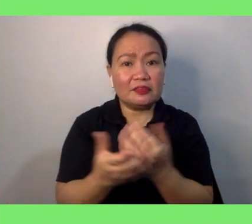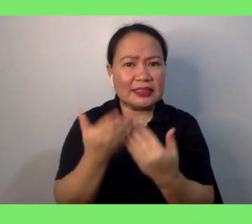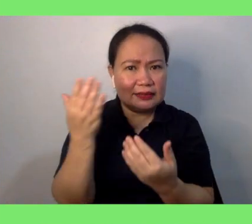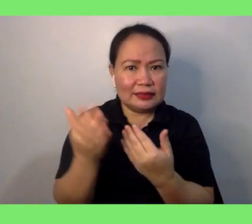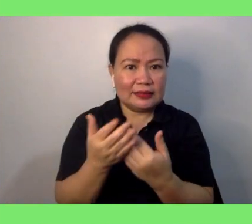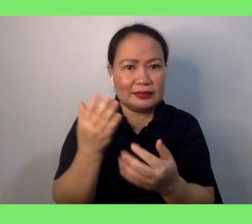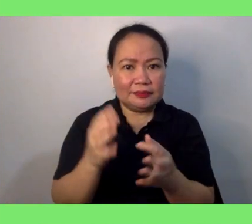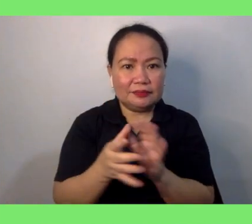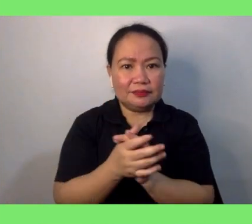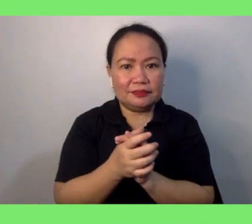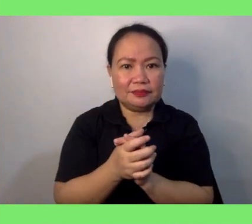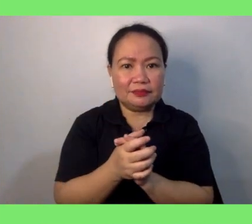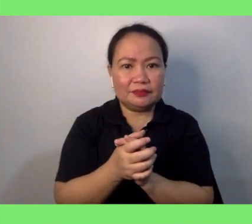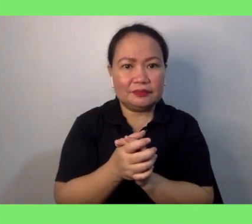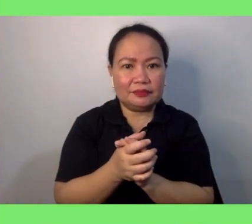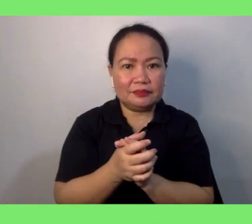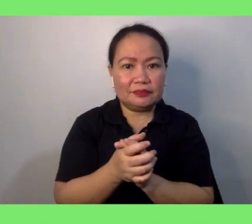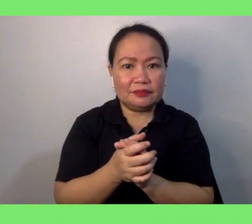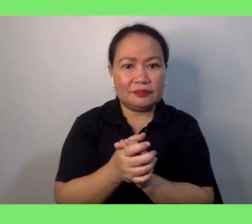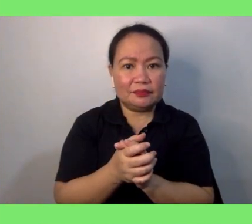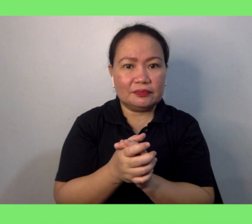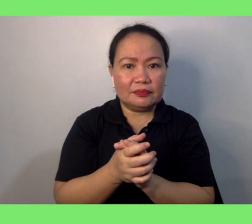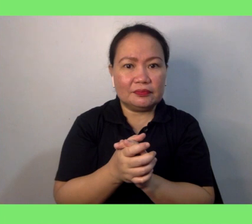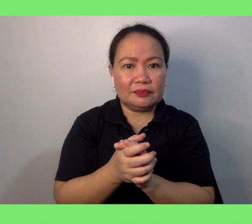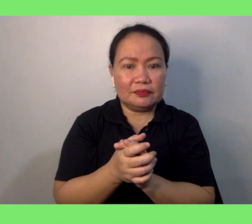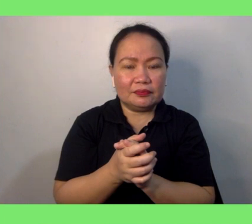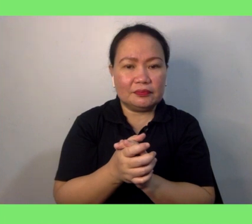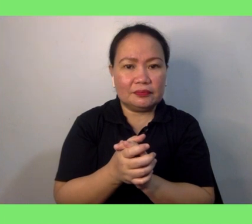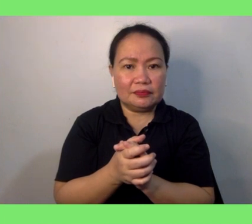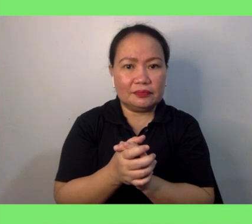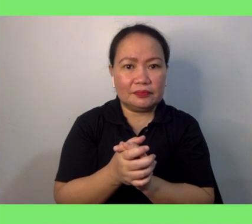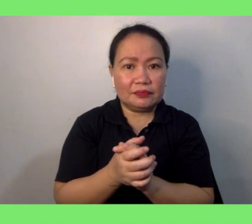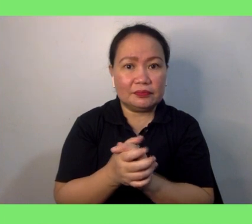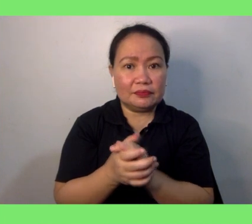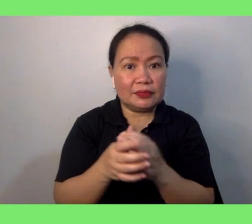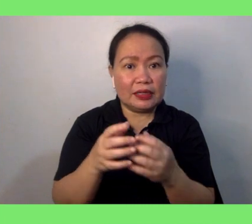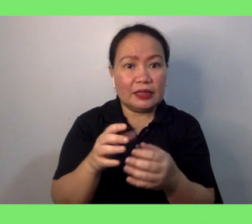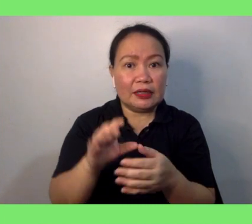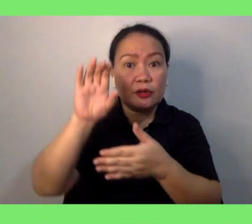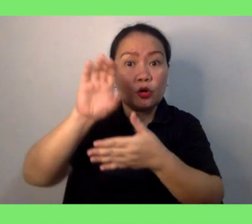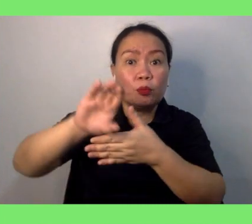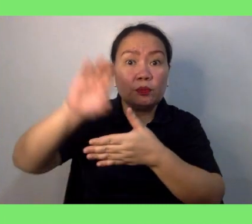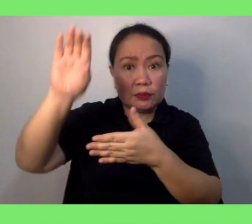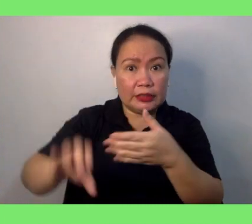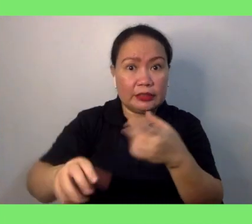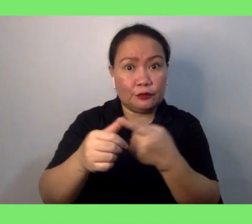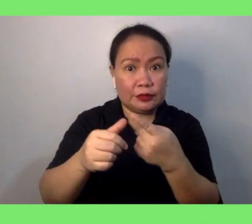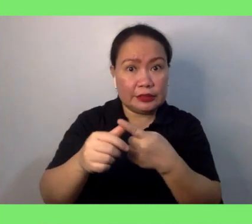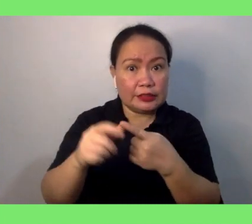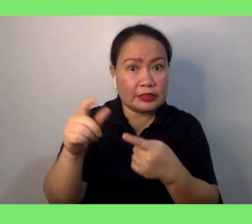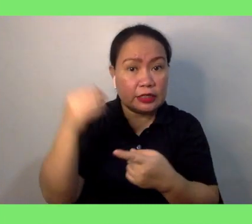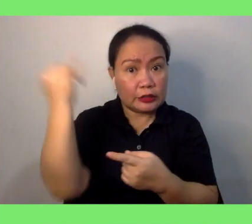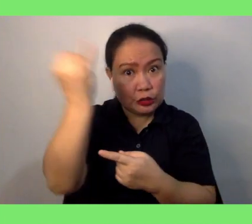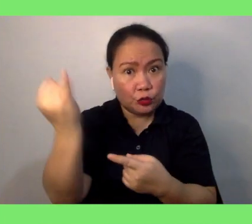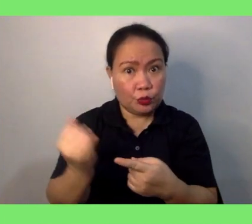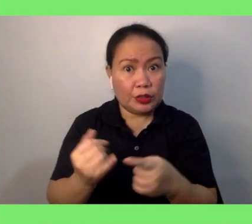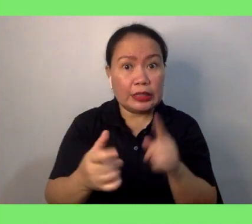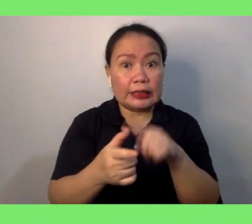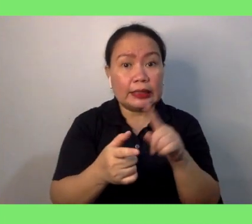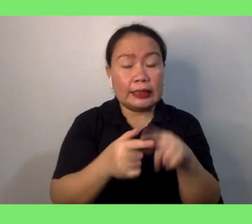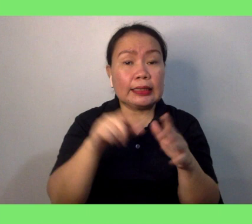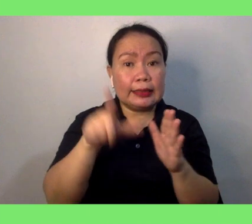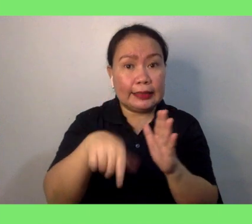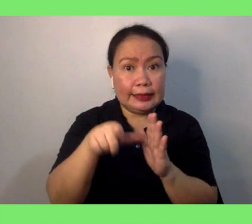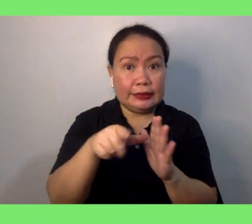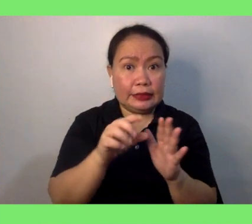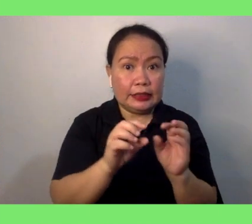were you, kompletuhin nyo muna yung nasa figure. And then, tsaka nyo ilagay lahat ng sukat. Okay? Pag nakompleto